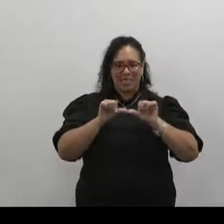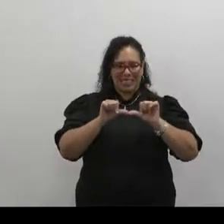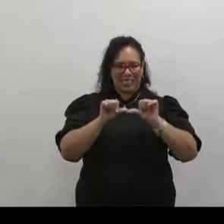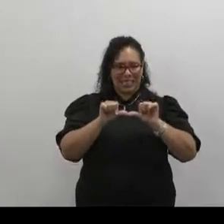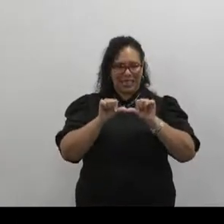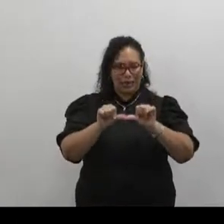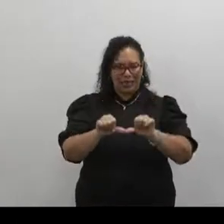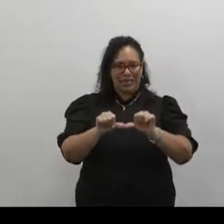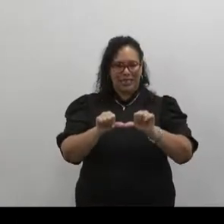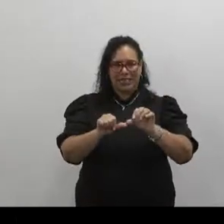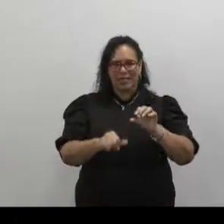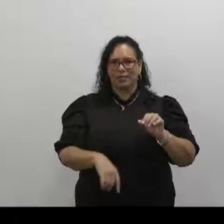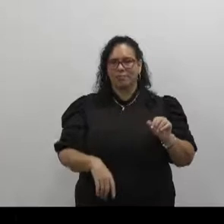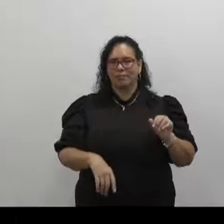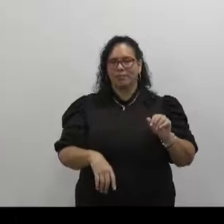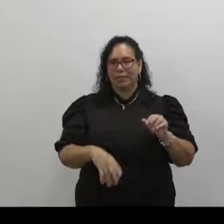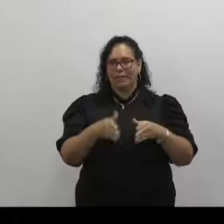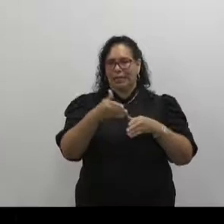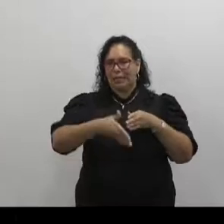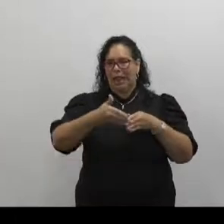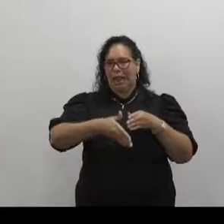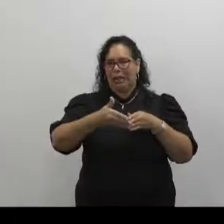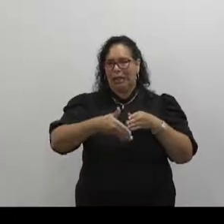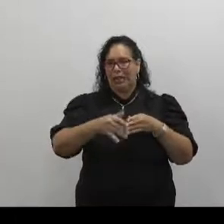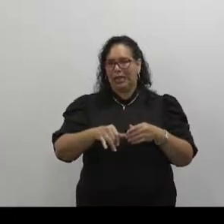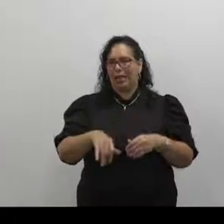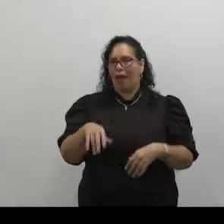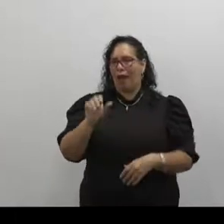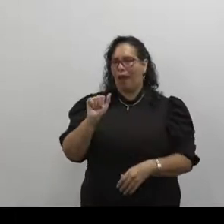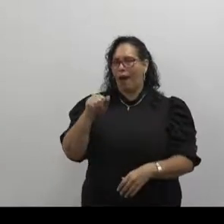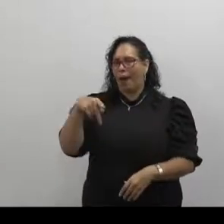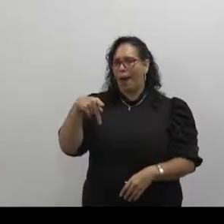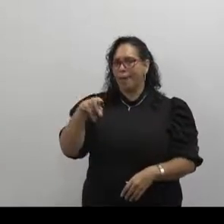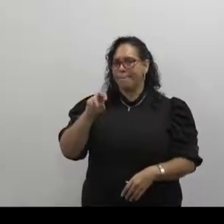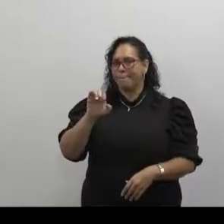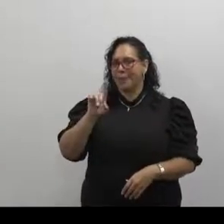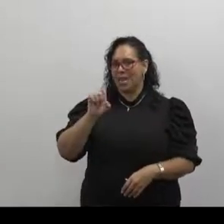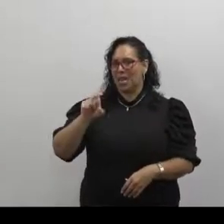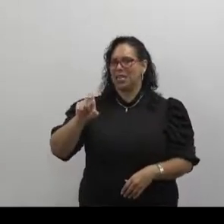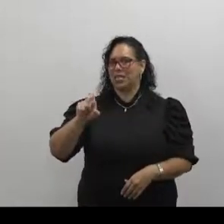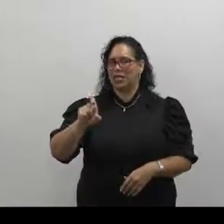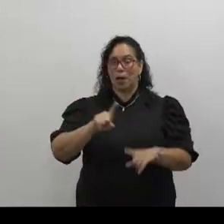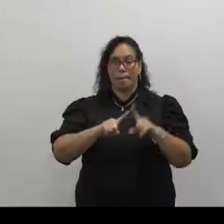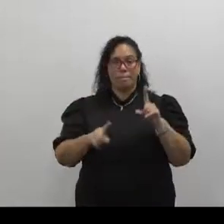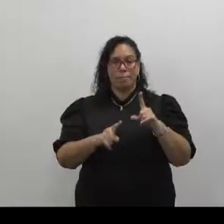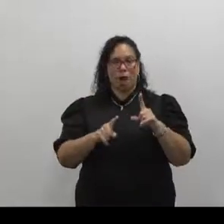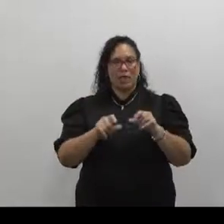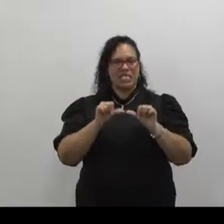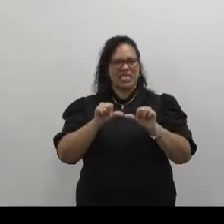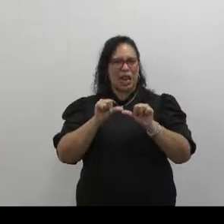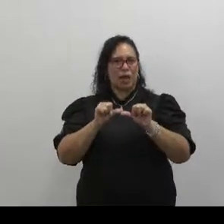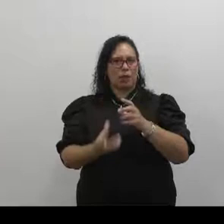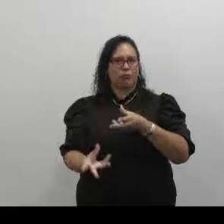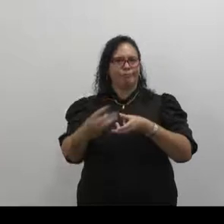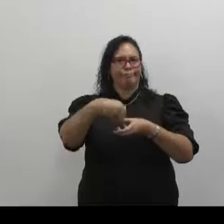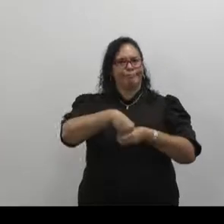chơi cái thà về miền rập bình châu nó không trong rập bài ca